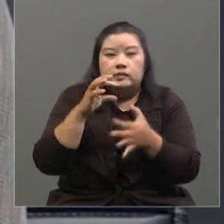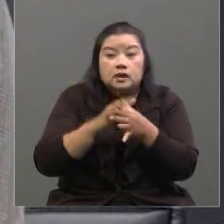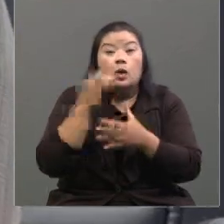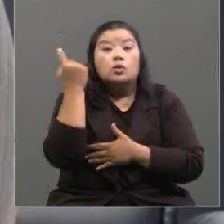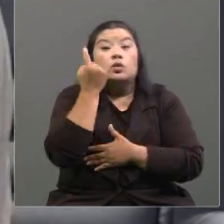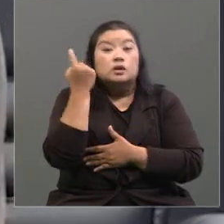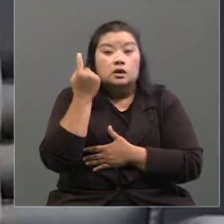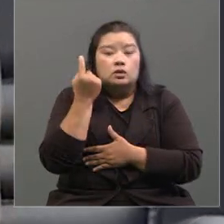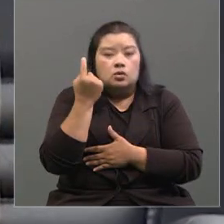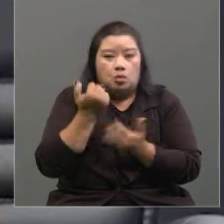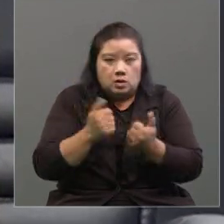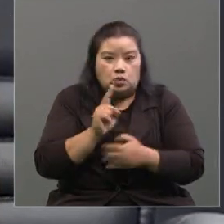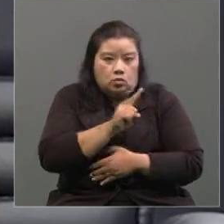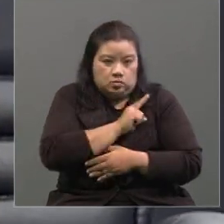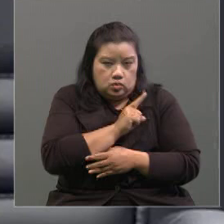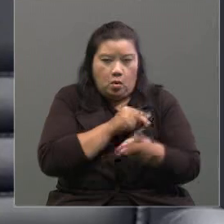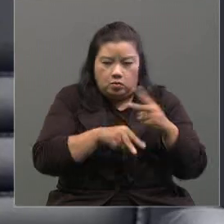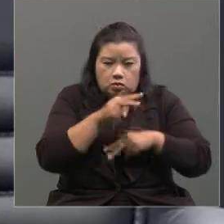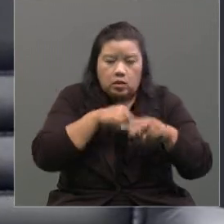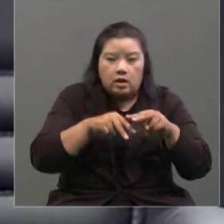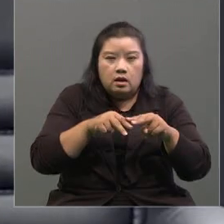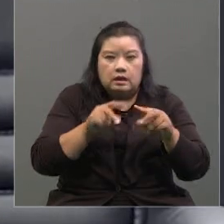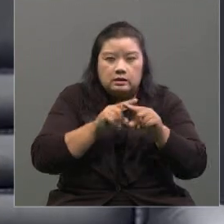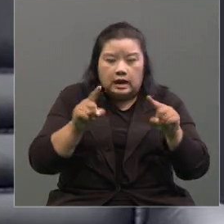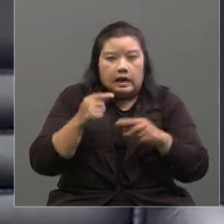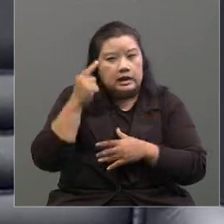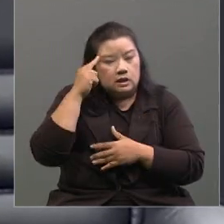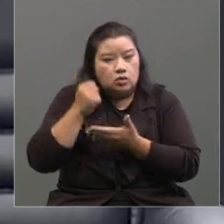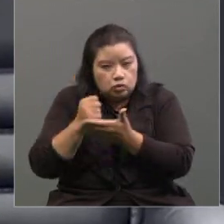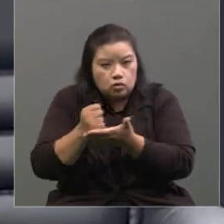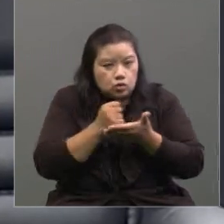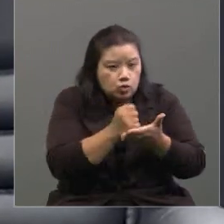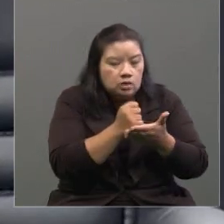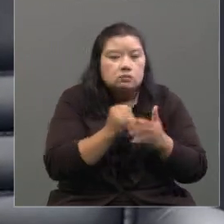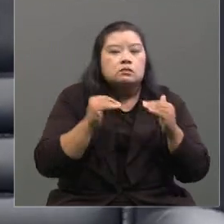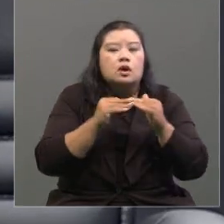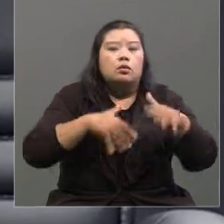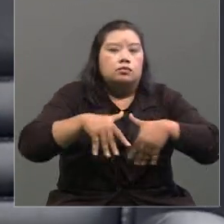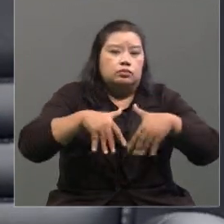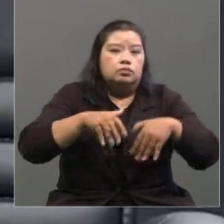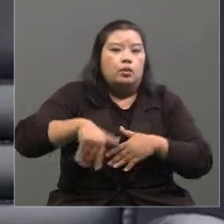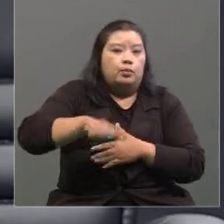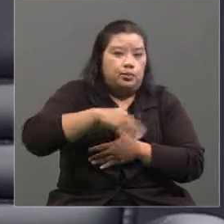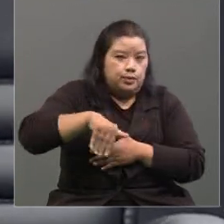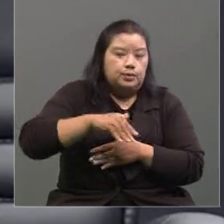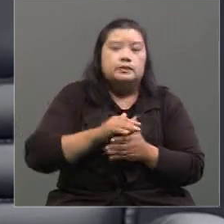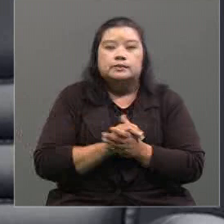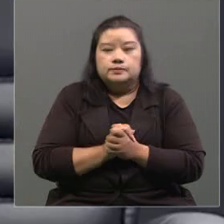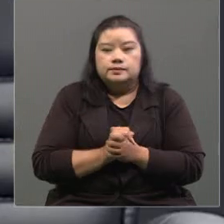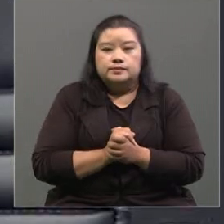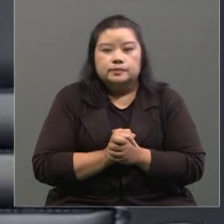ให้เกิดการกกบดูแลที่มประสิทธภาพแล้วกมีความเป็ธรรมกับผู้บริโคต่อไปด้วยฟงเสยงเรื่นี้กหนครับ